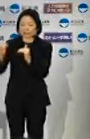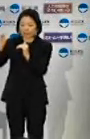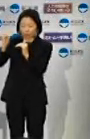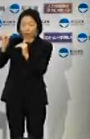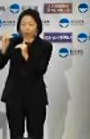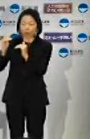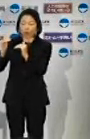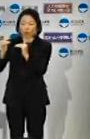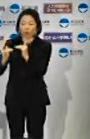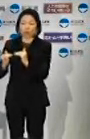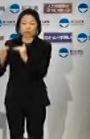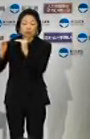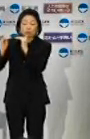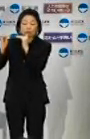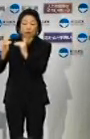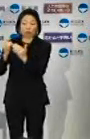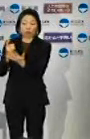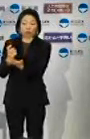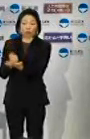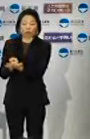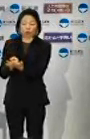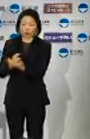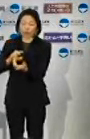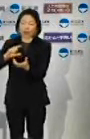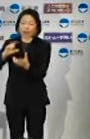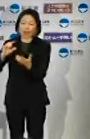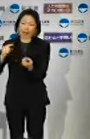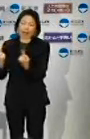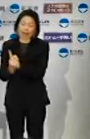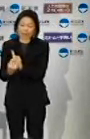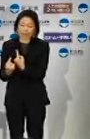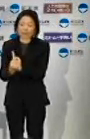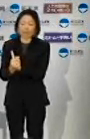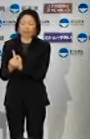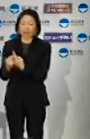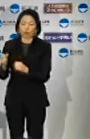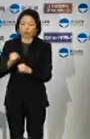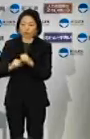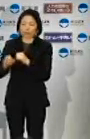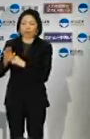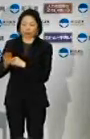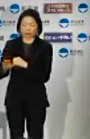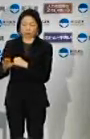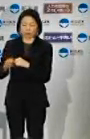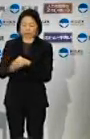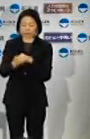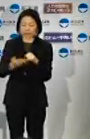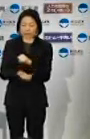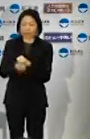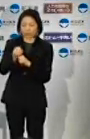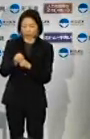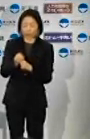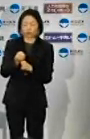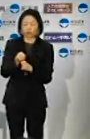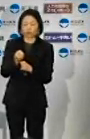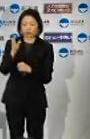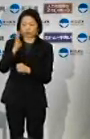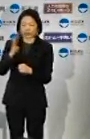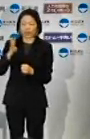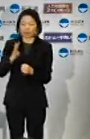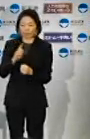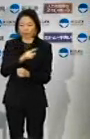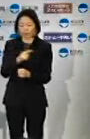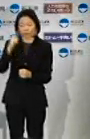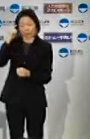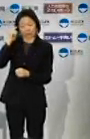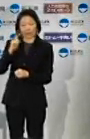がして、で、まあ、延長改正とか延長に向けた動きも、まあ、全国の離島を抱える自治体の中では少しあるようなんですけれども、ま